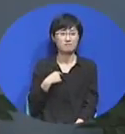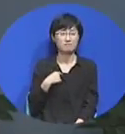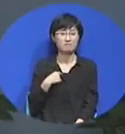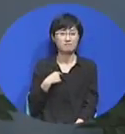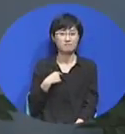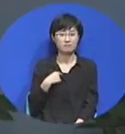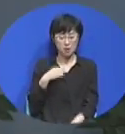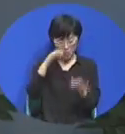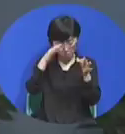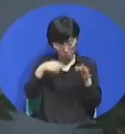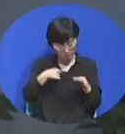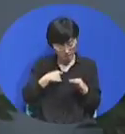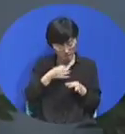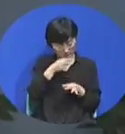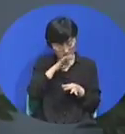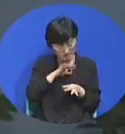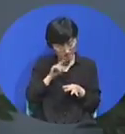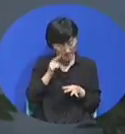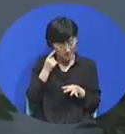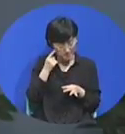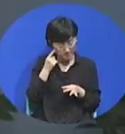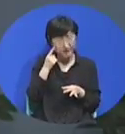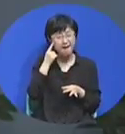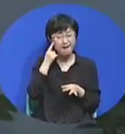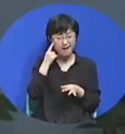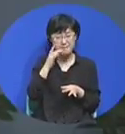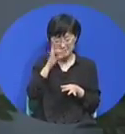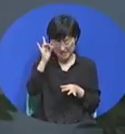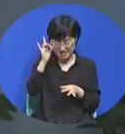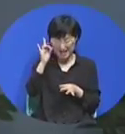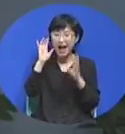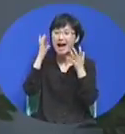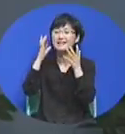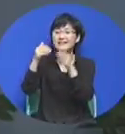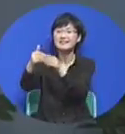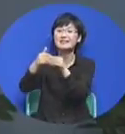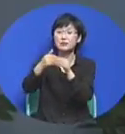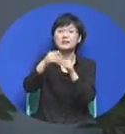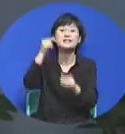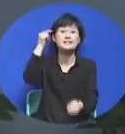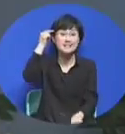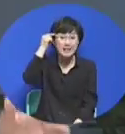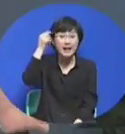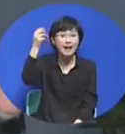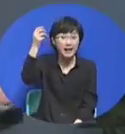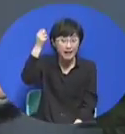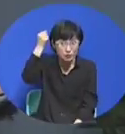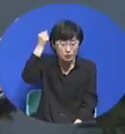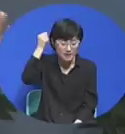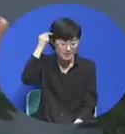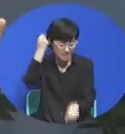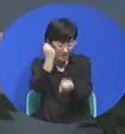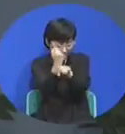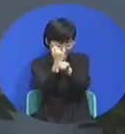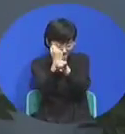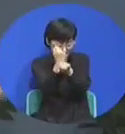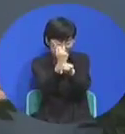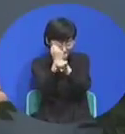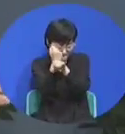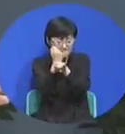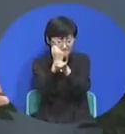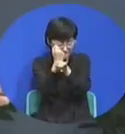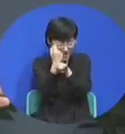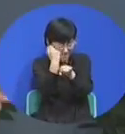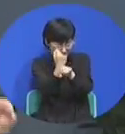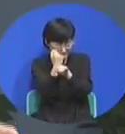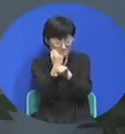내가 상당히 유리할 것 같더라고. I thought if I do this, it would be a great advantage for me. 그래서 있는 지식 모든 걸 동원해서 전도를 하더니.